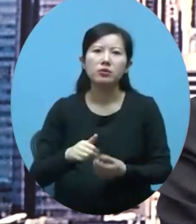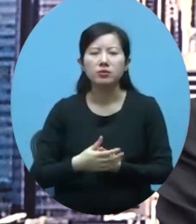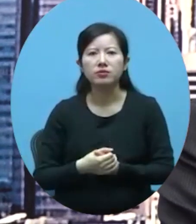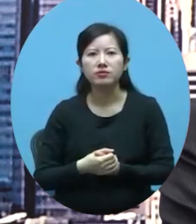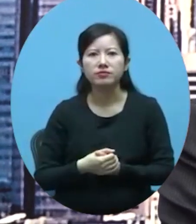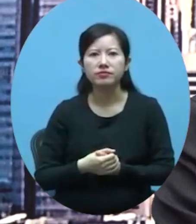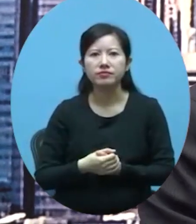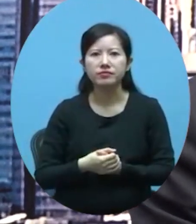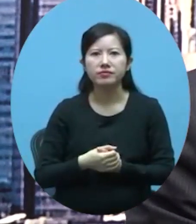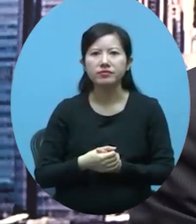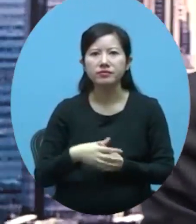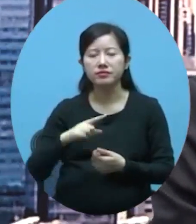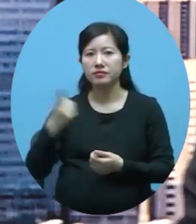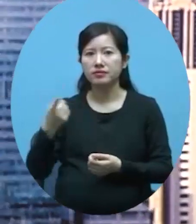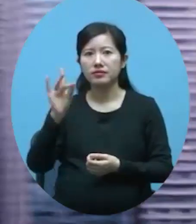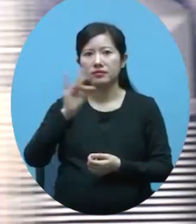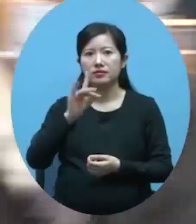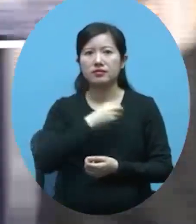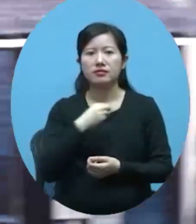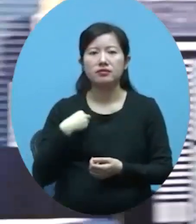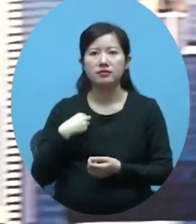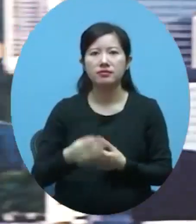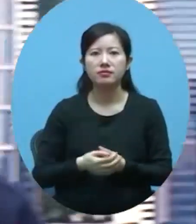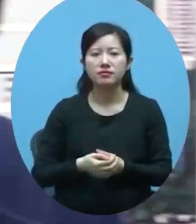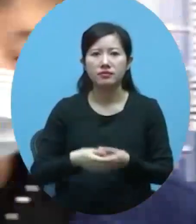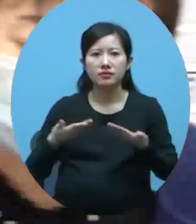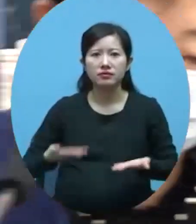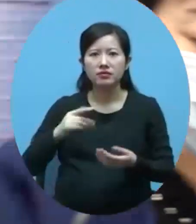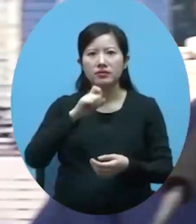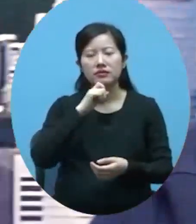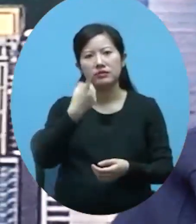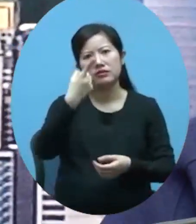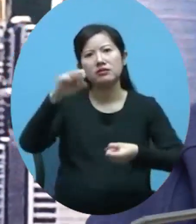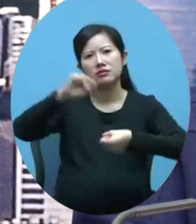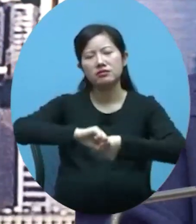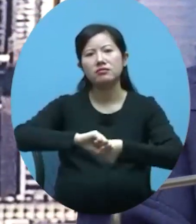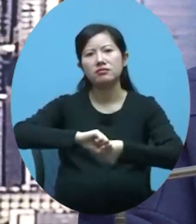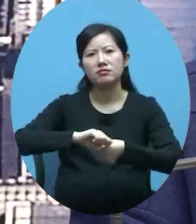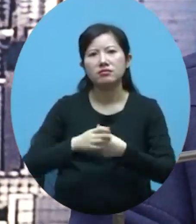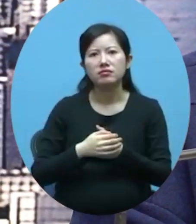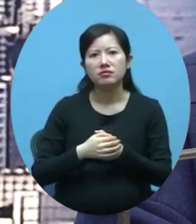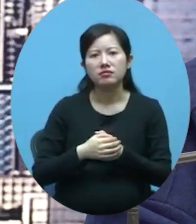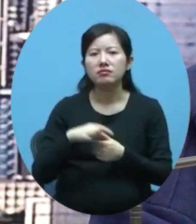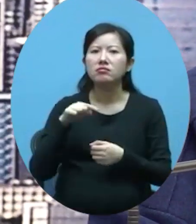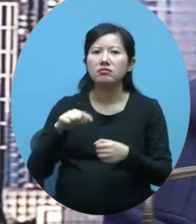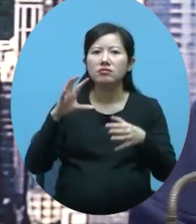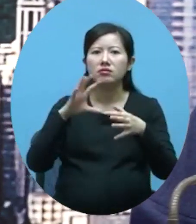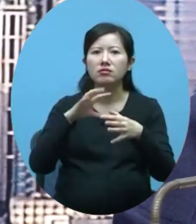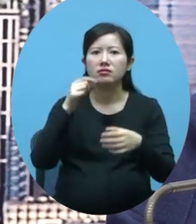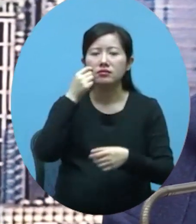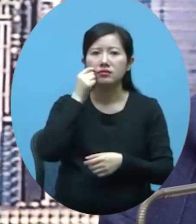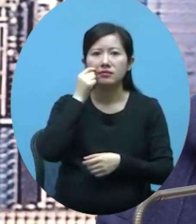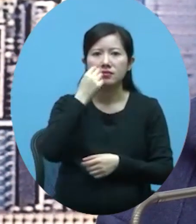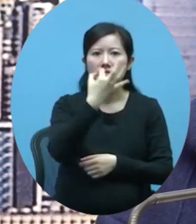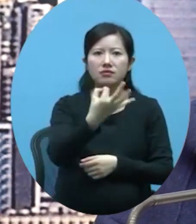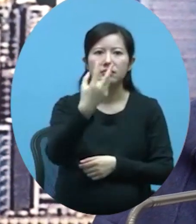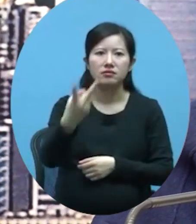那请一下张医生今天我们有一宗的确诊个案就牵涉一个32岁